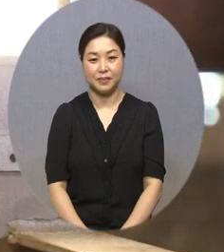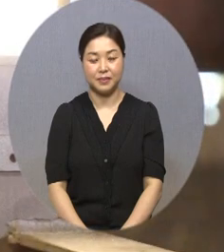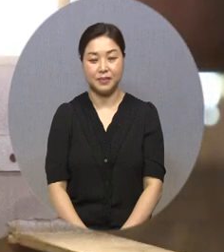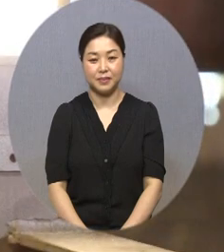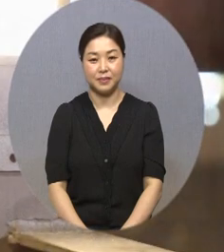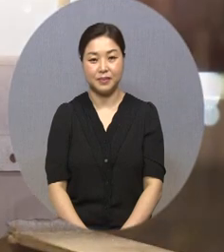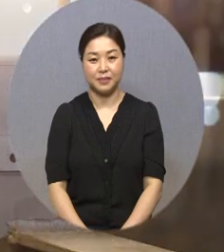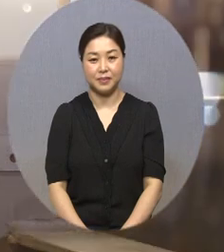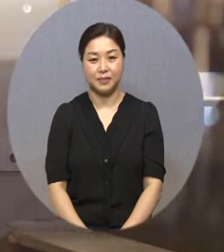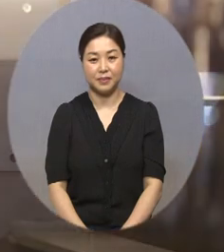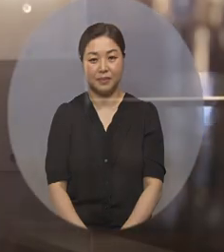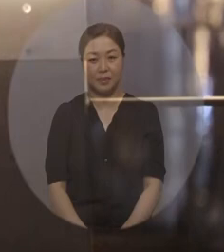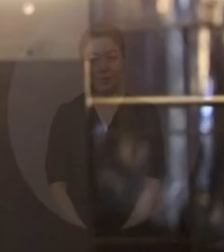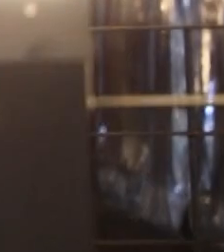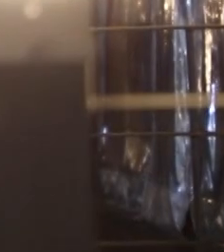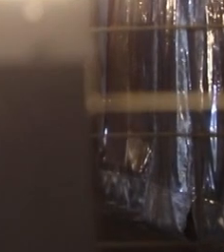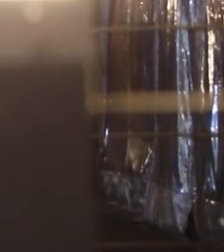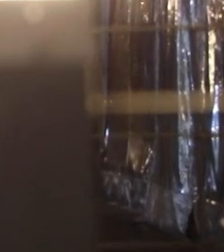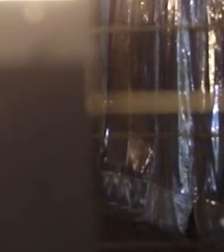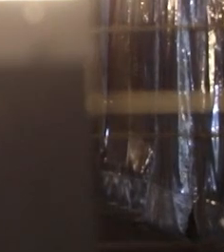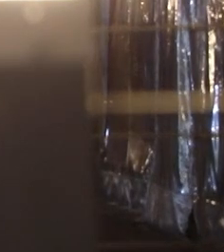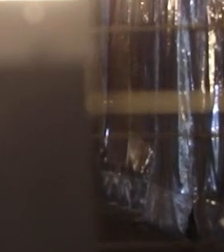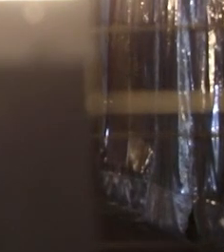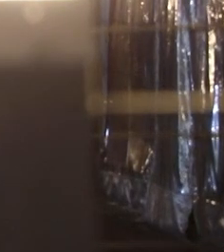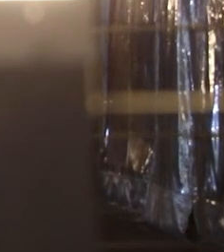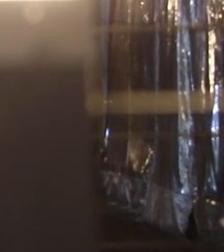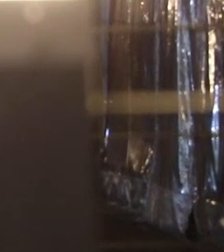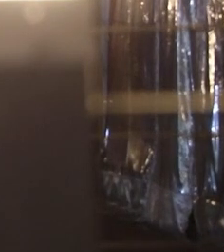oo 아 아 으